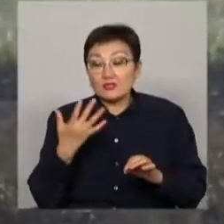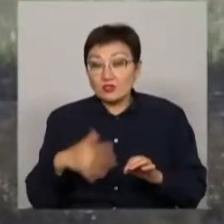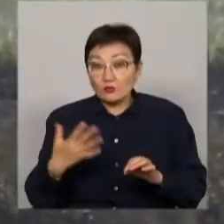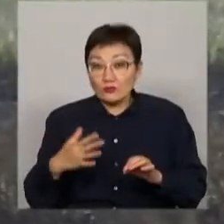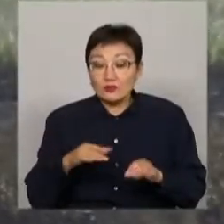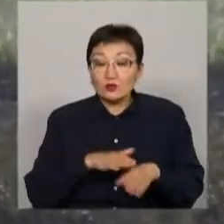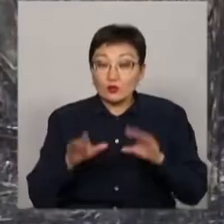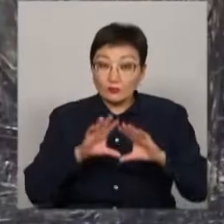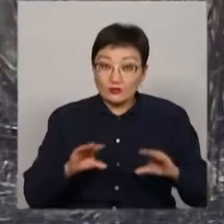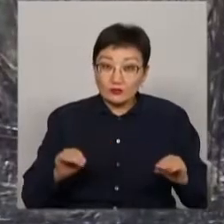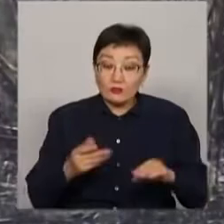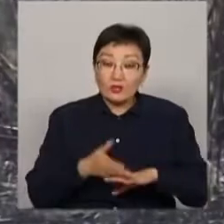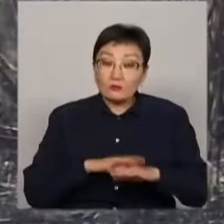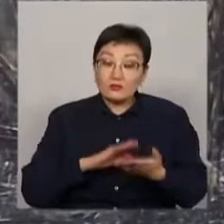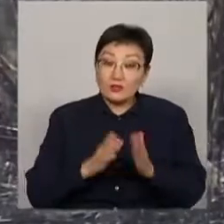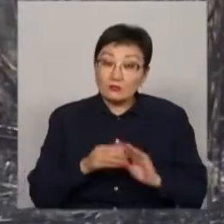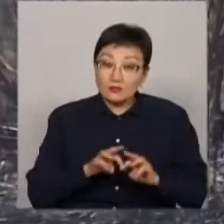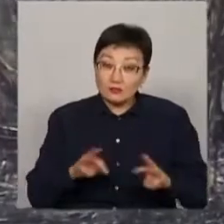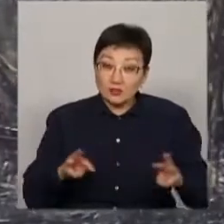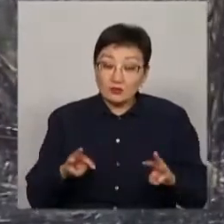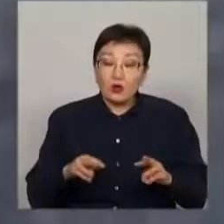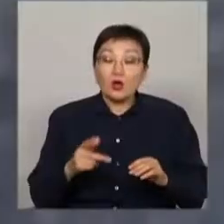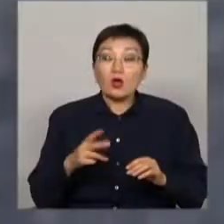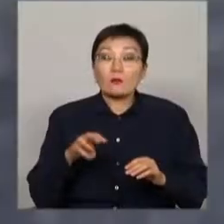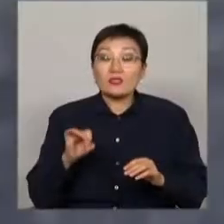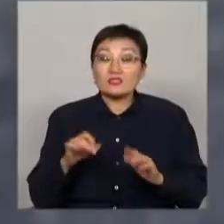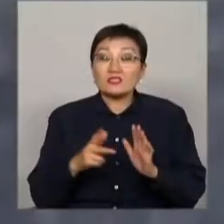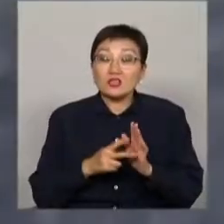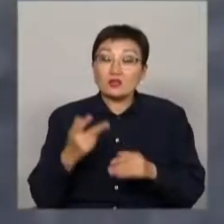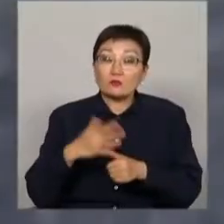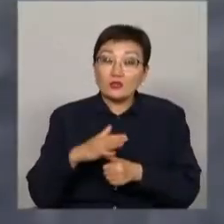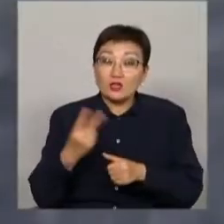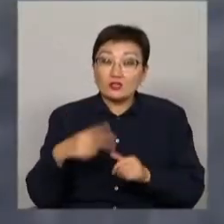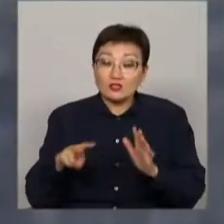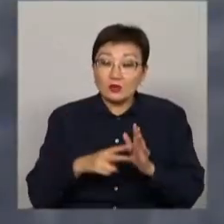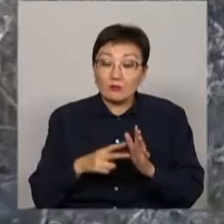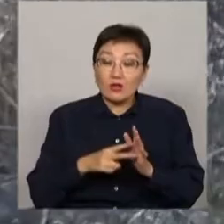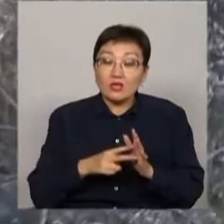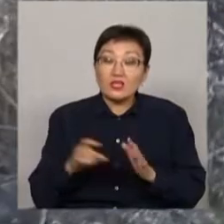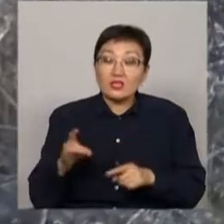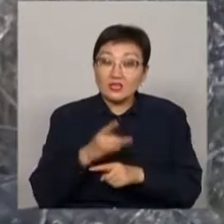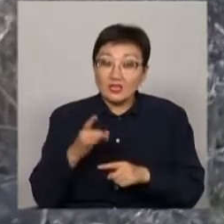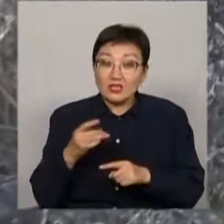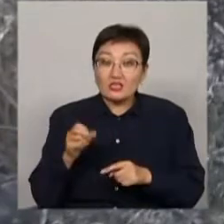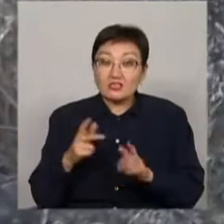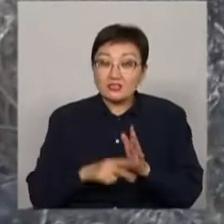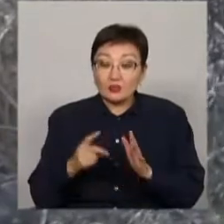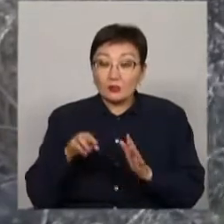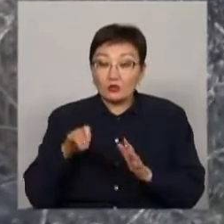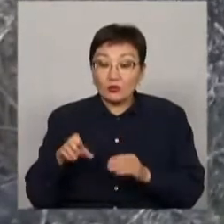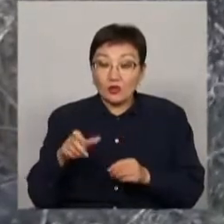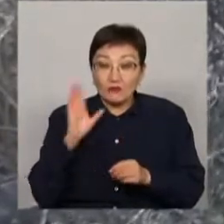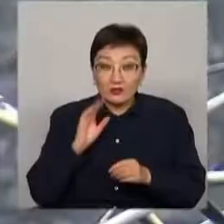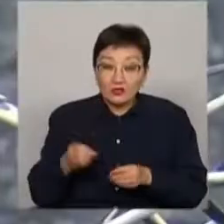сөндірілген. Өрт ошағына төтенше жағдайлар министрлігінің Ми-8 тікұшағымен 27 рет 81 тонна су шашылған. Сонымен қатар